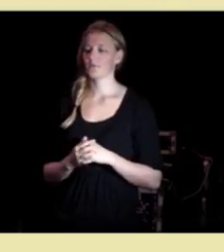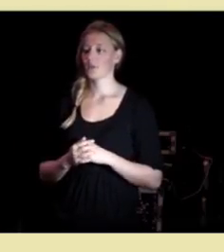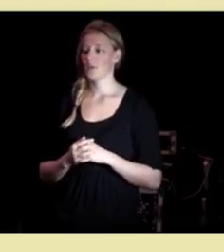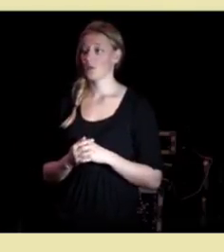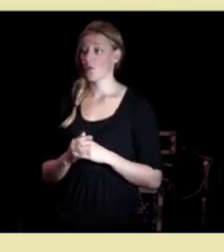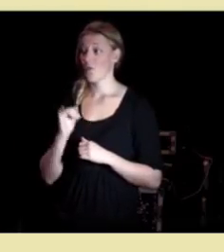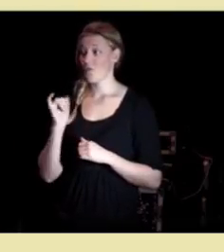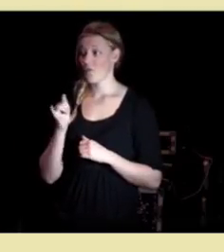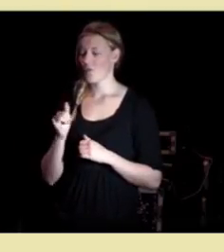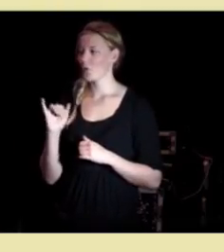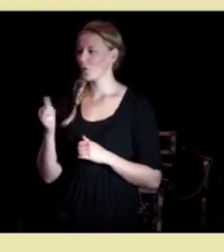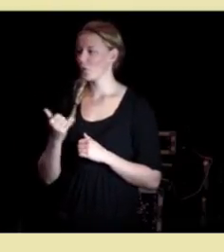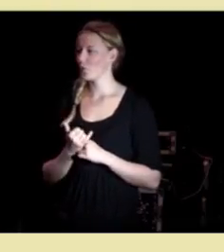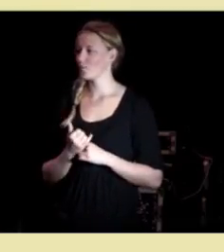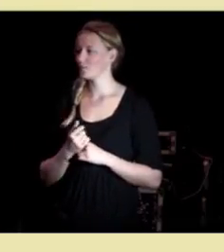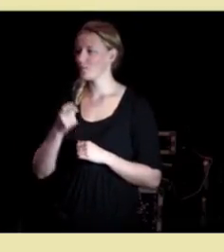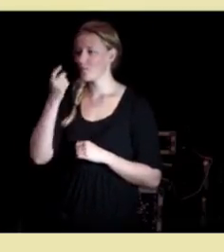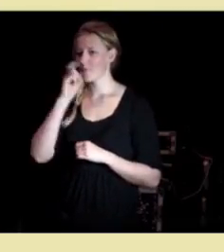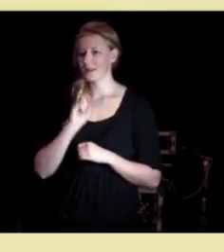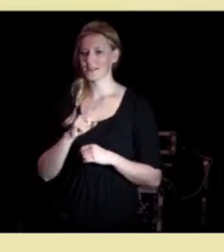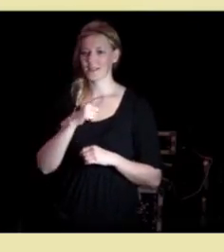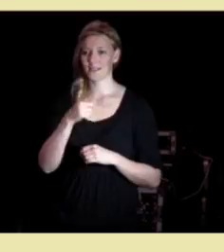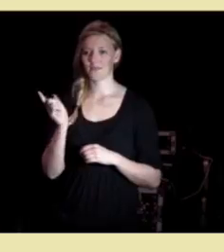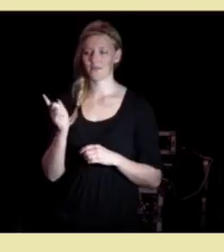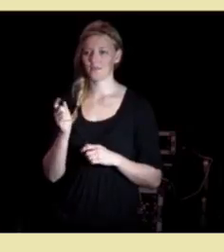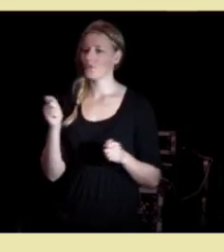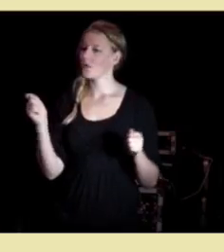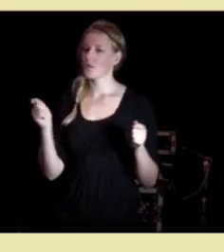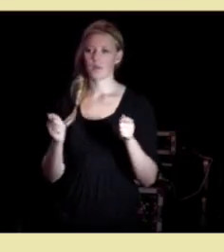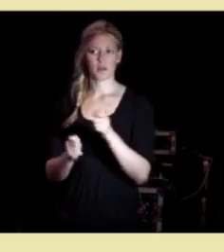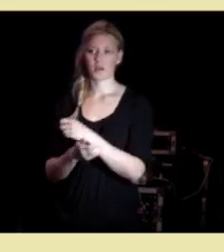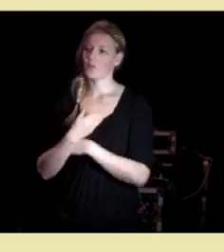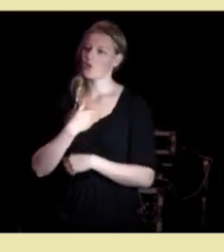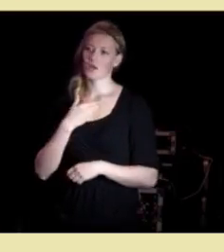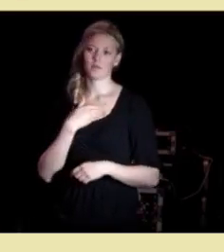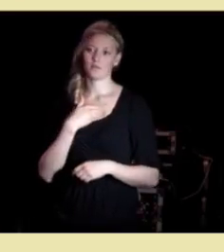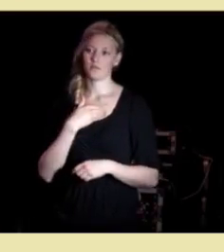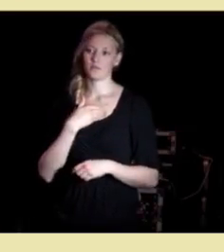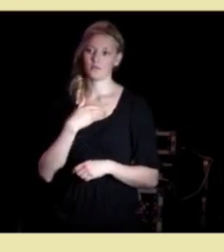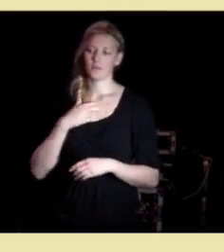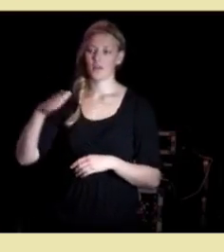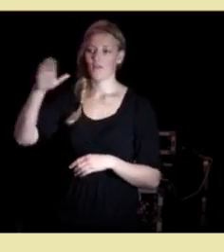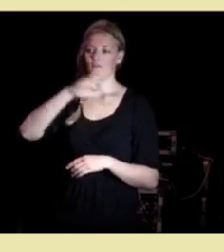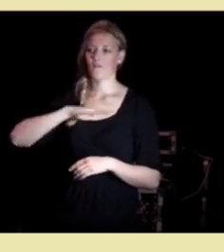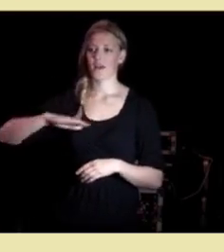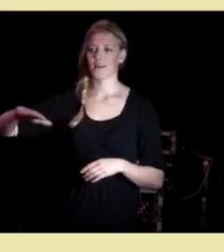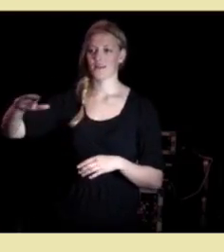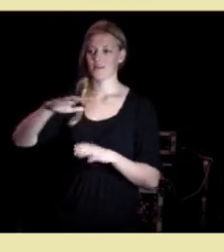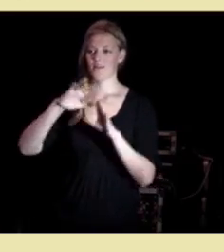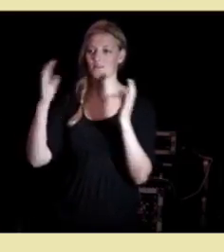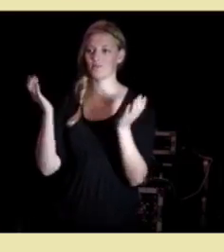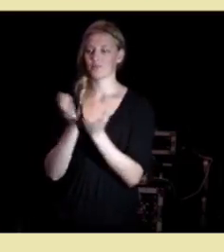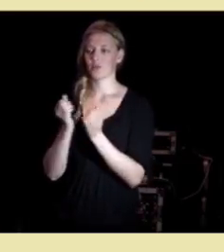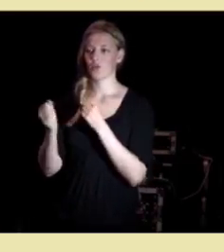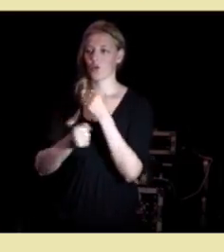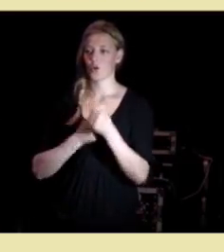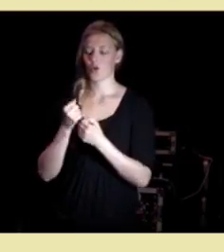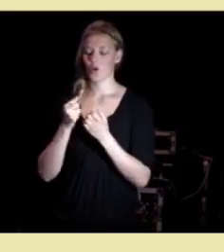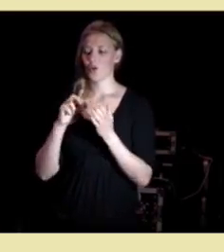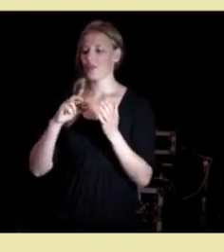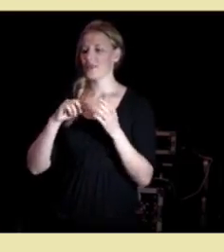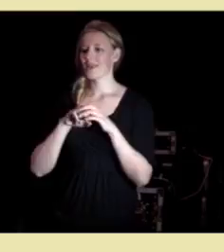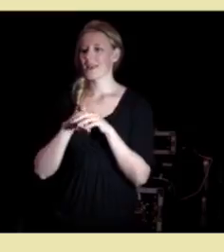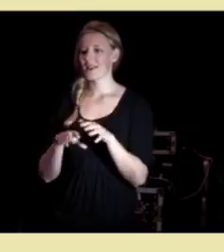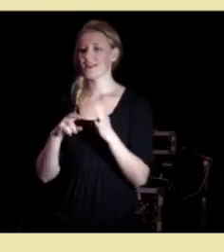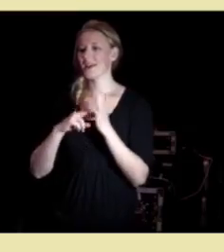er at menneskene forandrer seg ikke så mye. Omverden gjør det, teknologien gjør det, men de grunnleggende behovene er